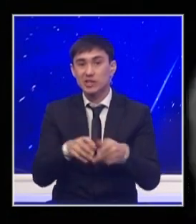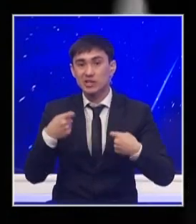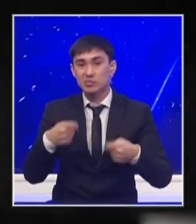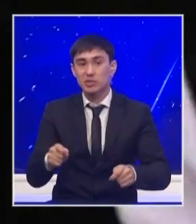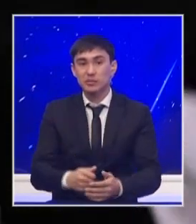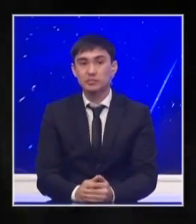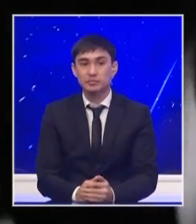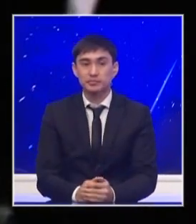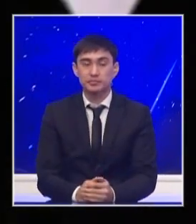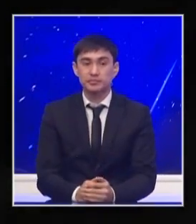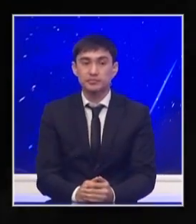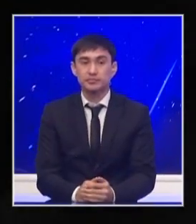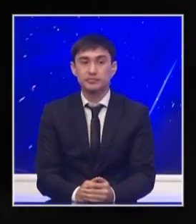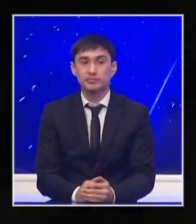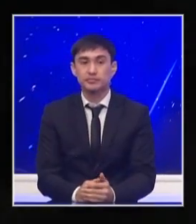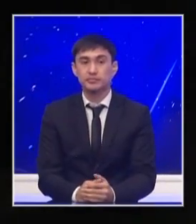сбыта